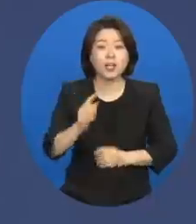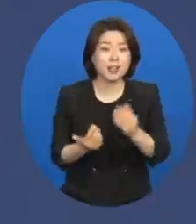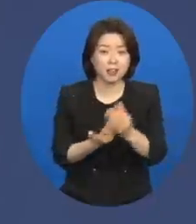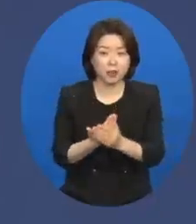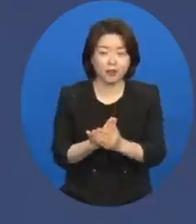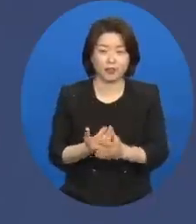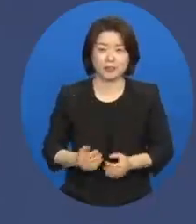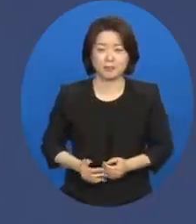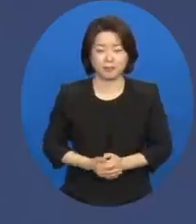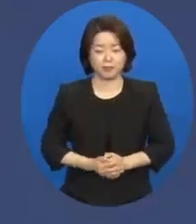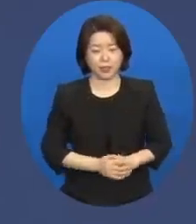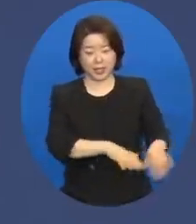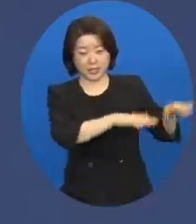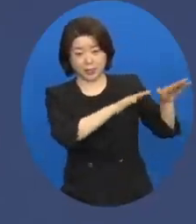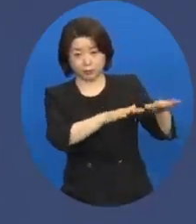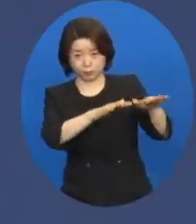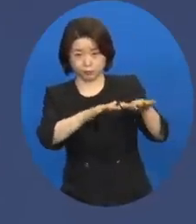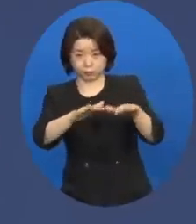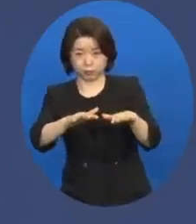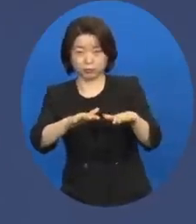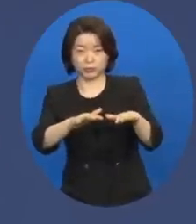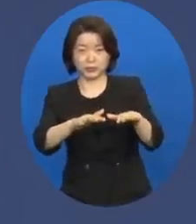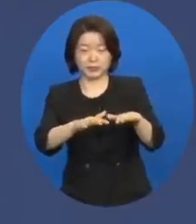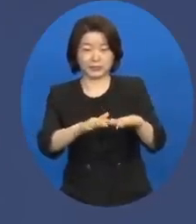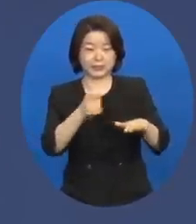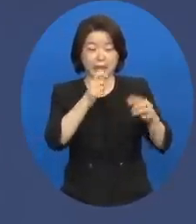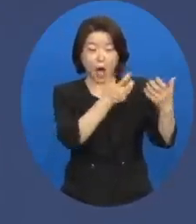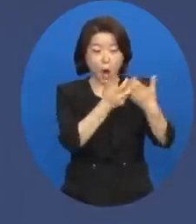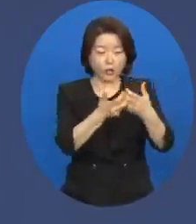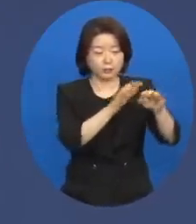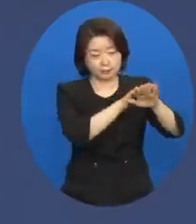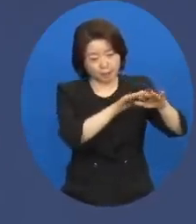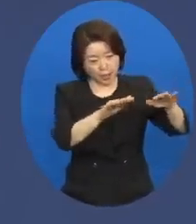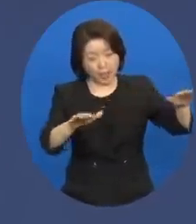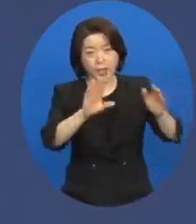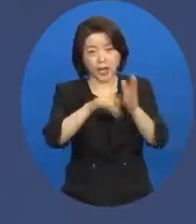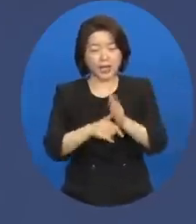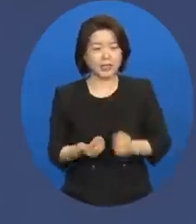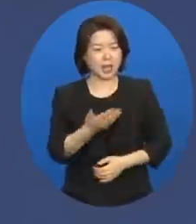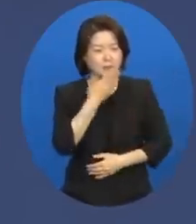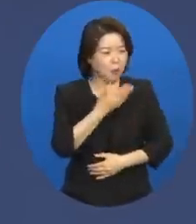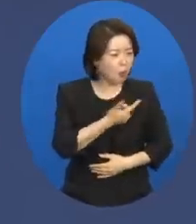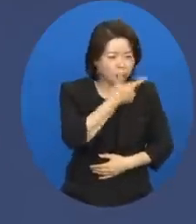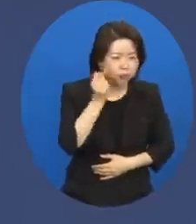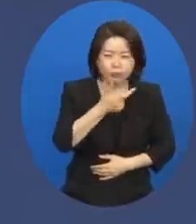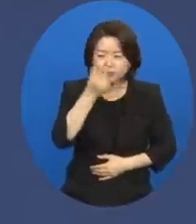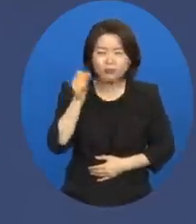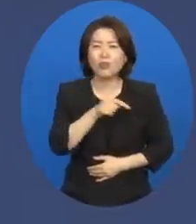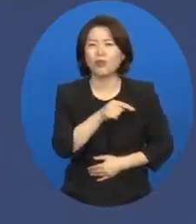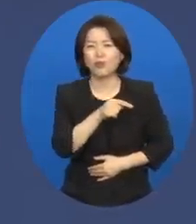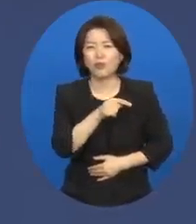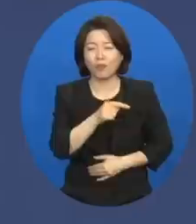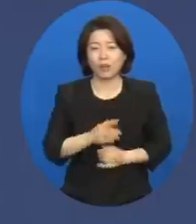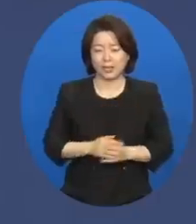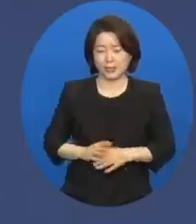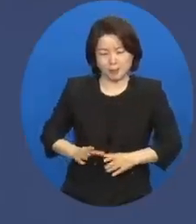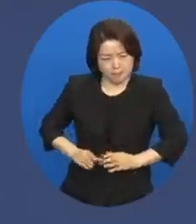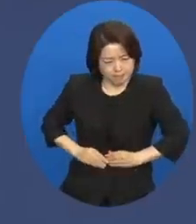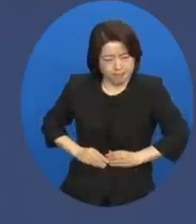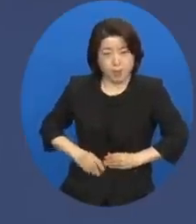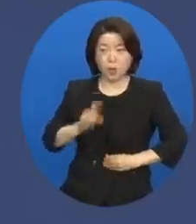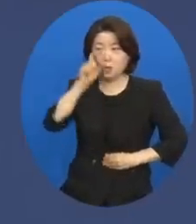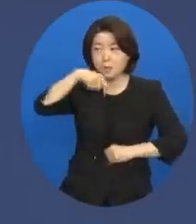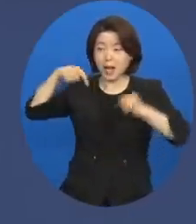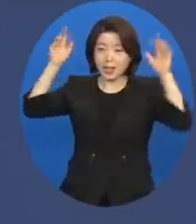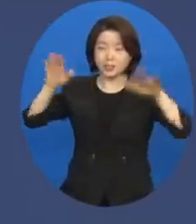그 위에서 그 이제 그 해빙기쯤 되면 먹을 것도 많지 않고 이런 데는 때니까 굶주린 독수리가